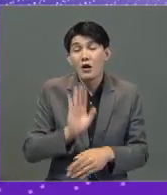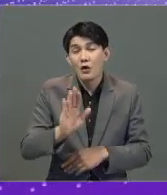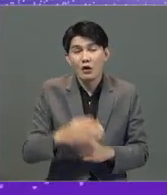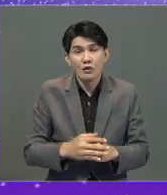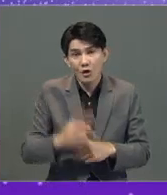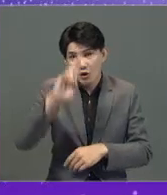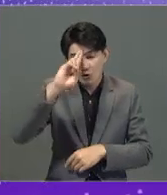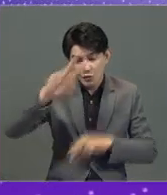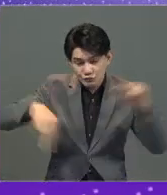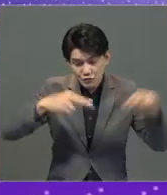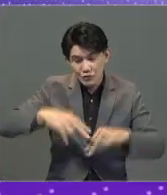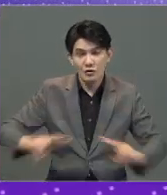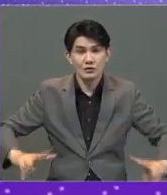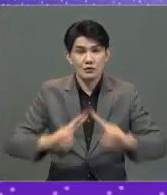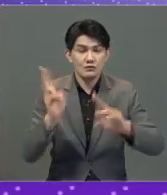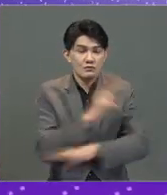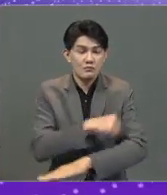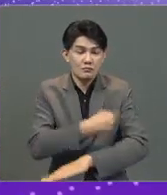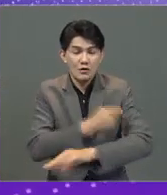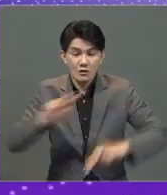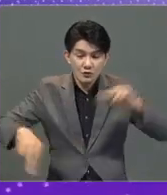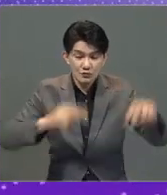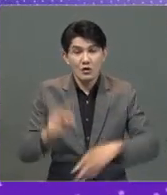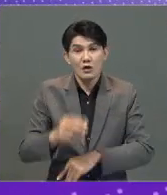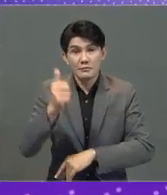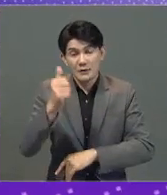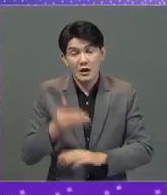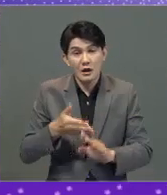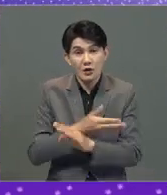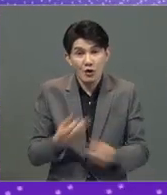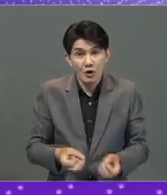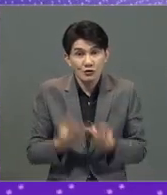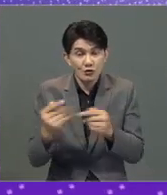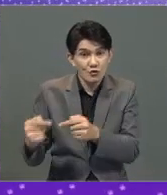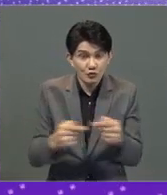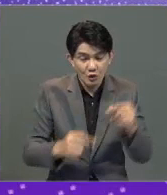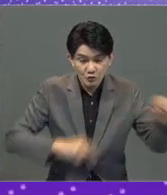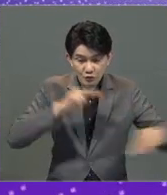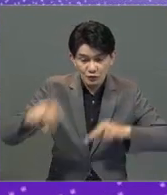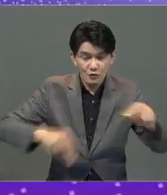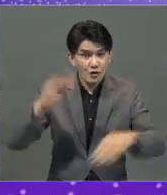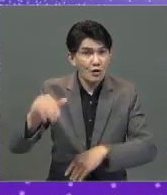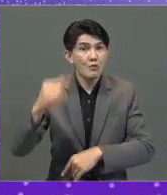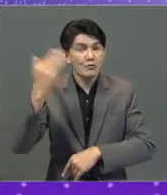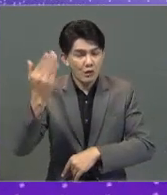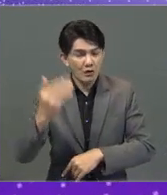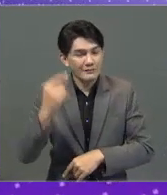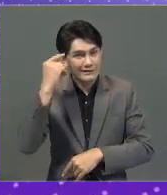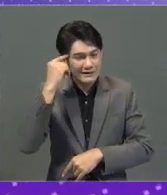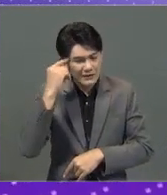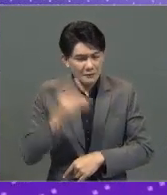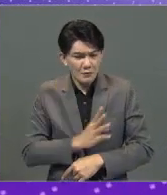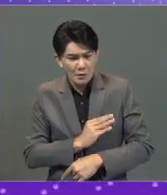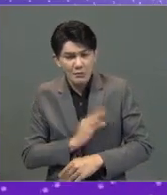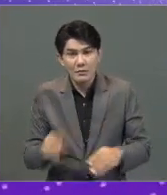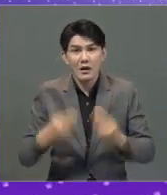กรมควบคุมโรคกระทรวงสาธารณสุขนะคะก่อนที่เราจะส่งต่อหรือว่าแชร์ต้องตรวจสอบก่อนอีกทีนึงนะคะจะได้ไม่เป็น